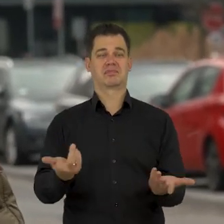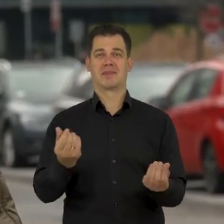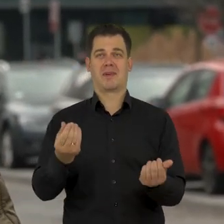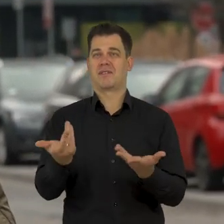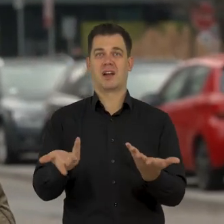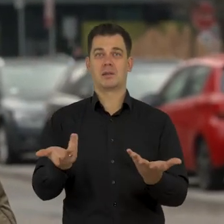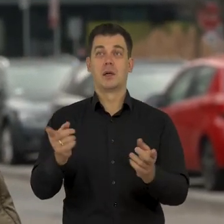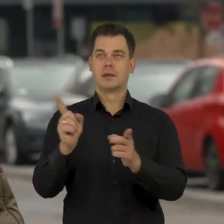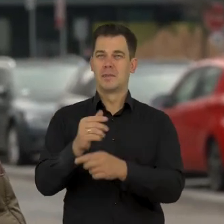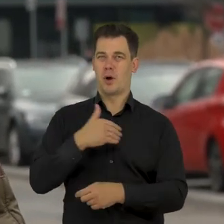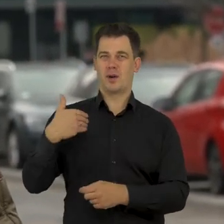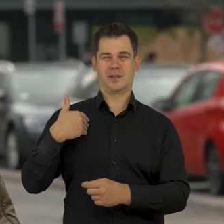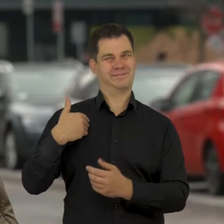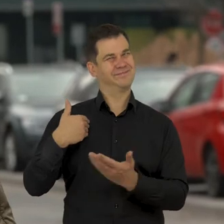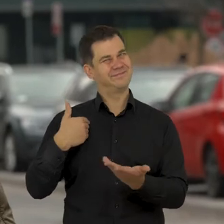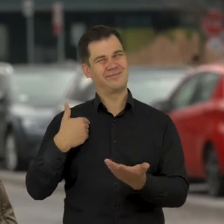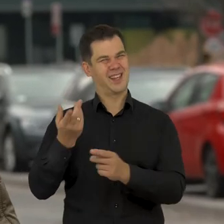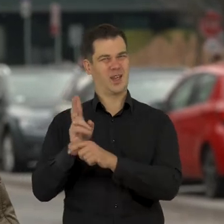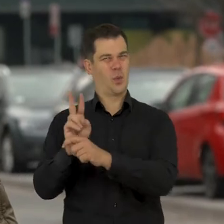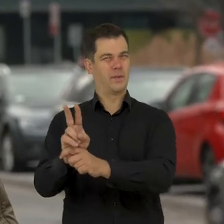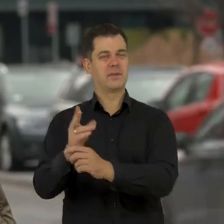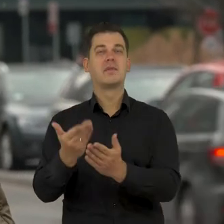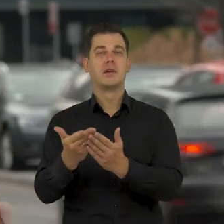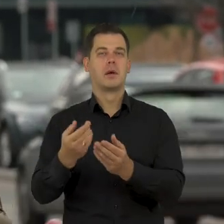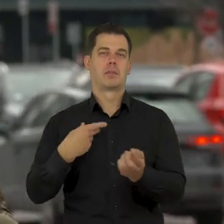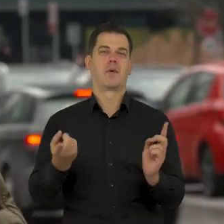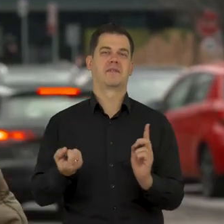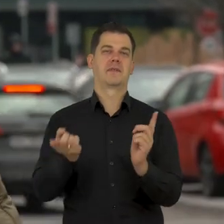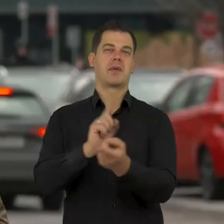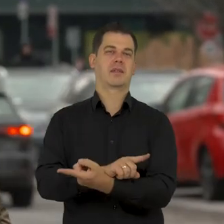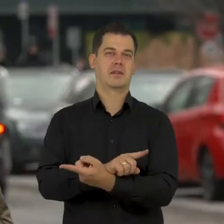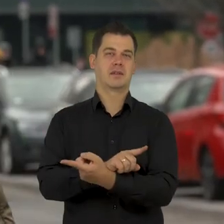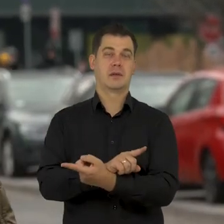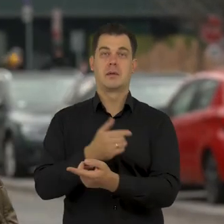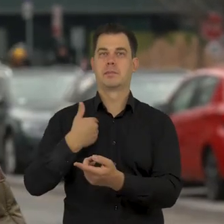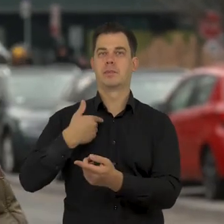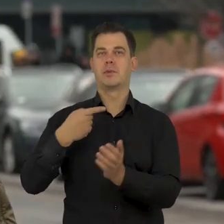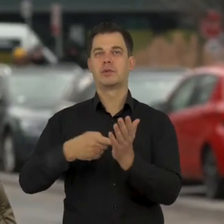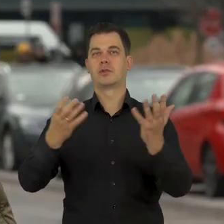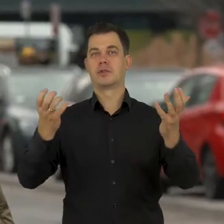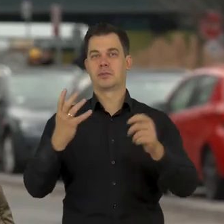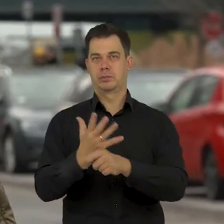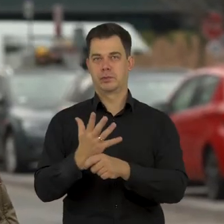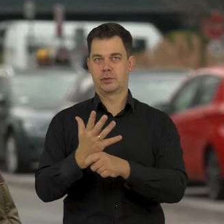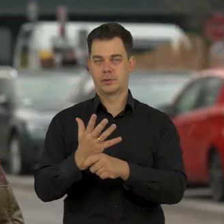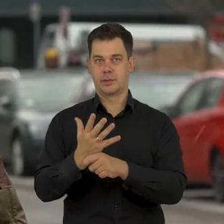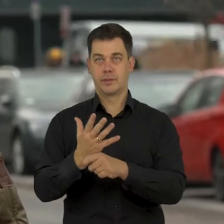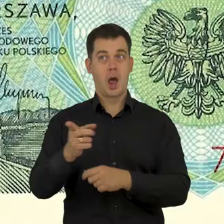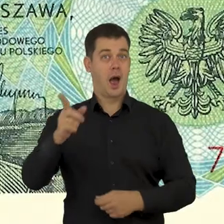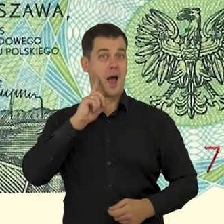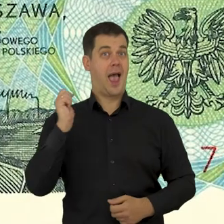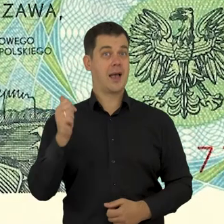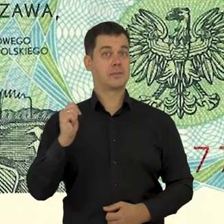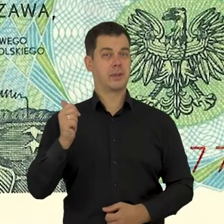nabywczą. Polacy również utracili zaufanie do naszej waluty, a to z powodu wymiany niefortunnej dosyć w latach